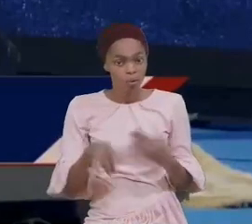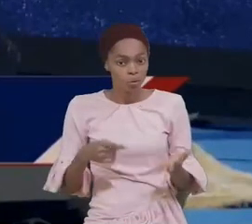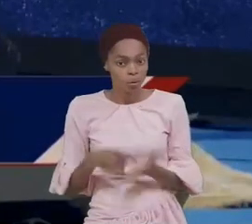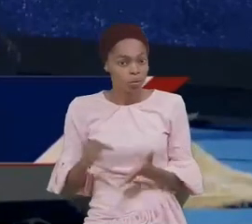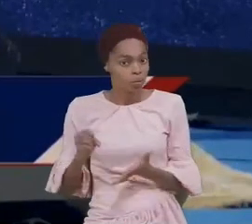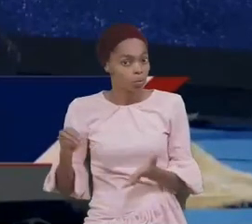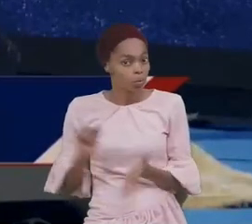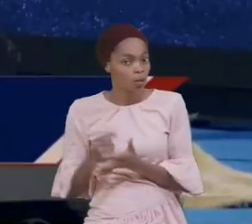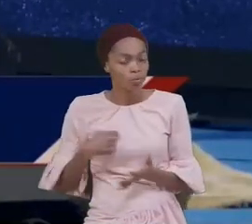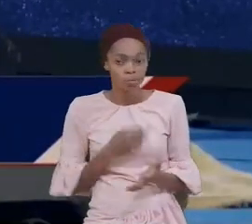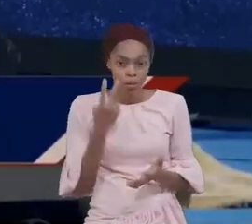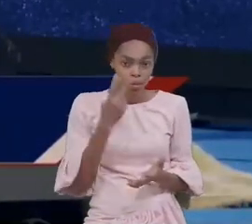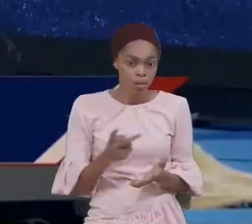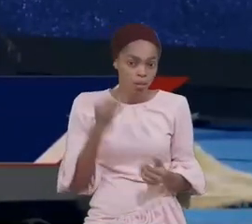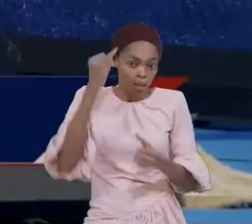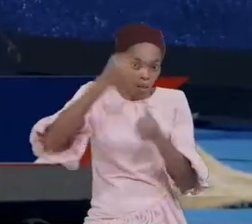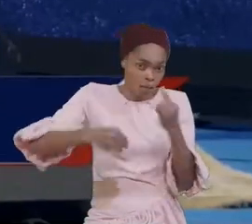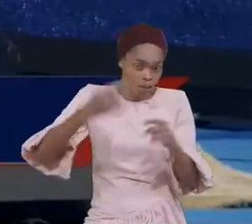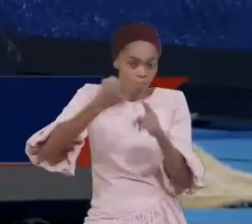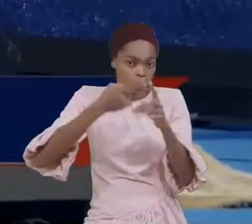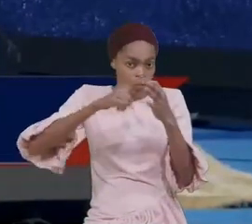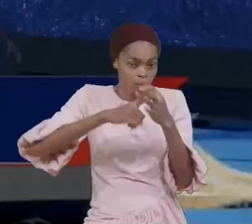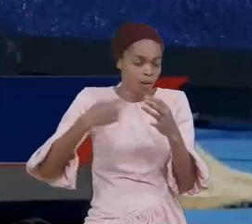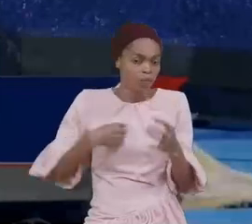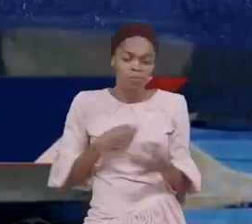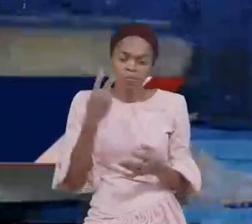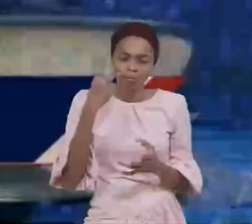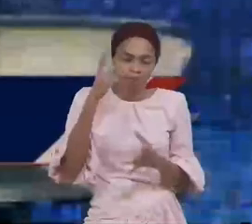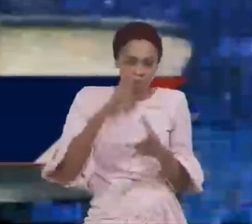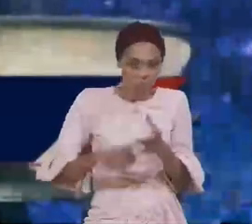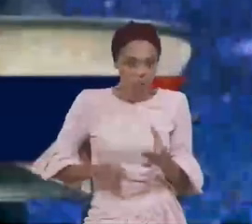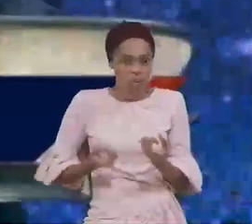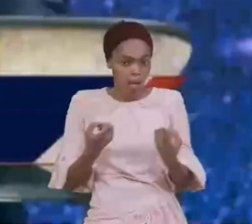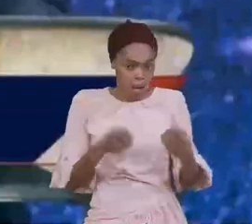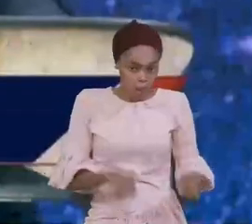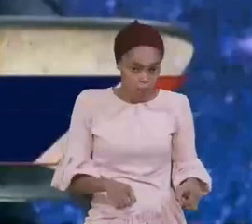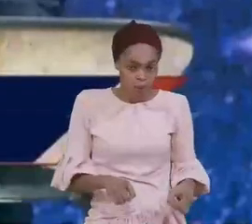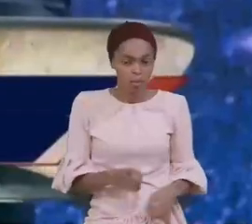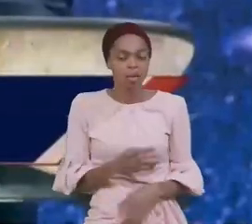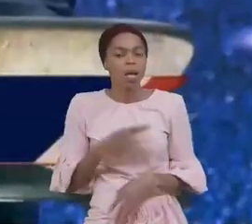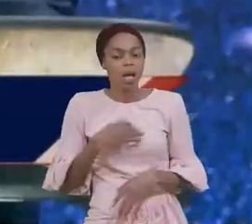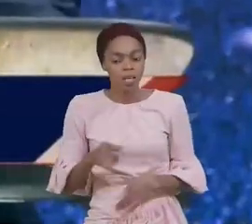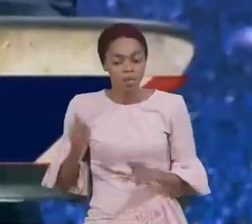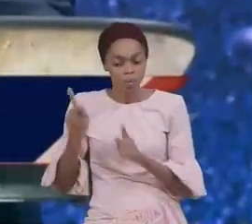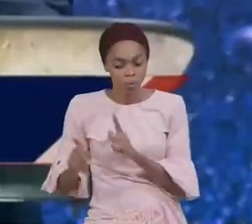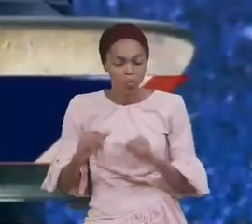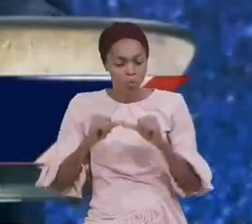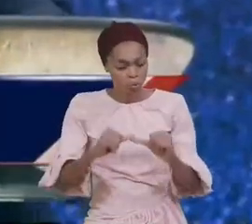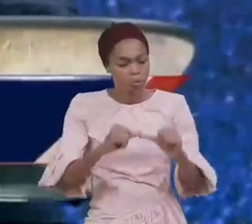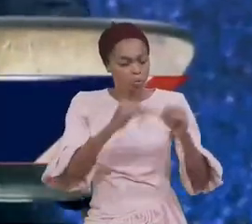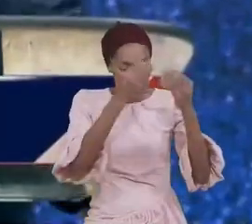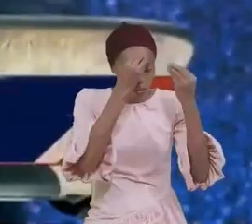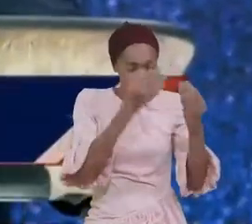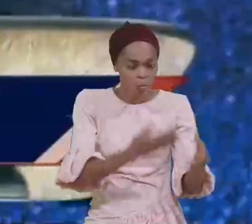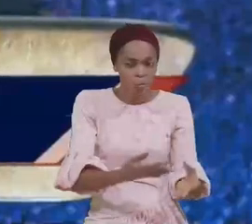Nous allons voir. On traverse ceci pour voir ce qui était arrivé la fin dès le commencement. Comme ils ont suivi le Seigneur